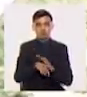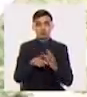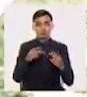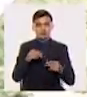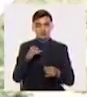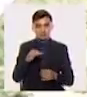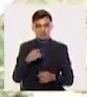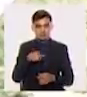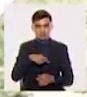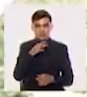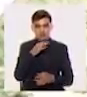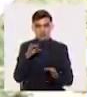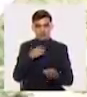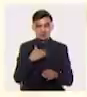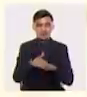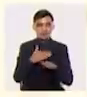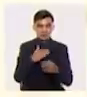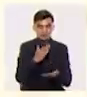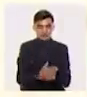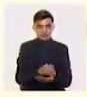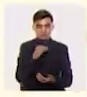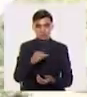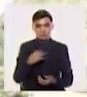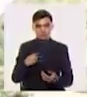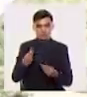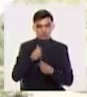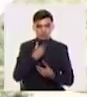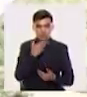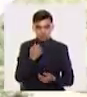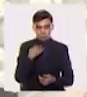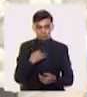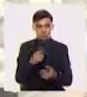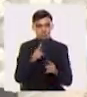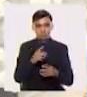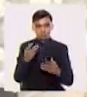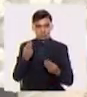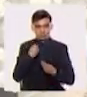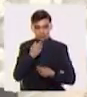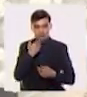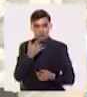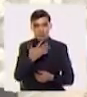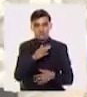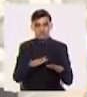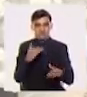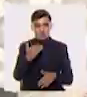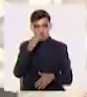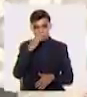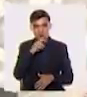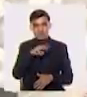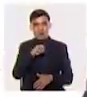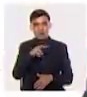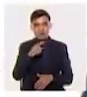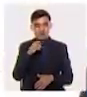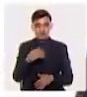екен? Біздер осы былайыран кредитіміз бар. Ешқандай өтеме ақыда ештемеде алған жоқпыз. Бес баланың әкесі Талғат Хубайдулин дәл